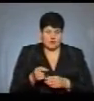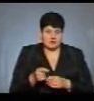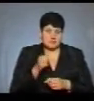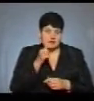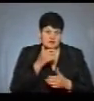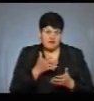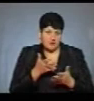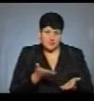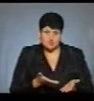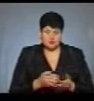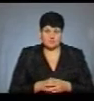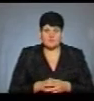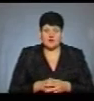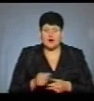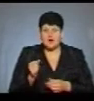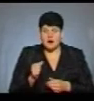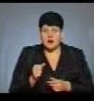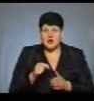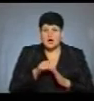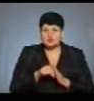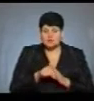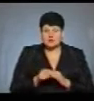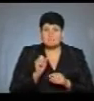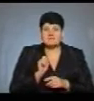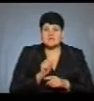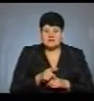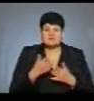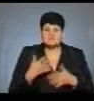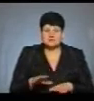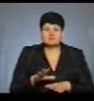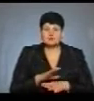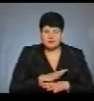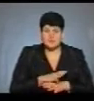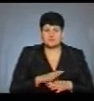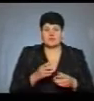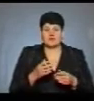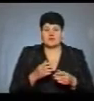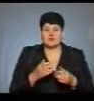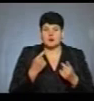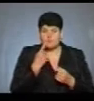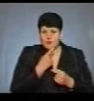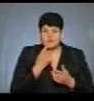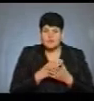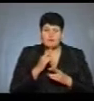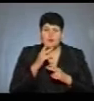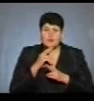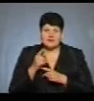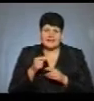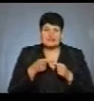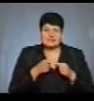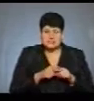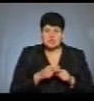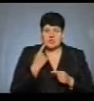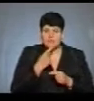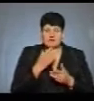завтра вияснюю. Але саме суть призначення вже відбулася. Мова йде, коли ми говоримо про помилки технічні, то мова йде